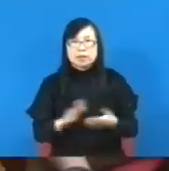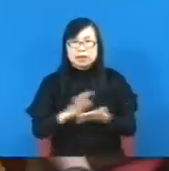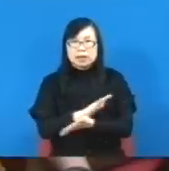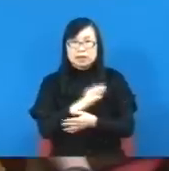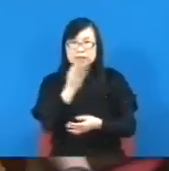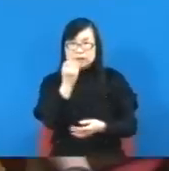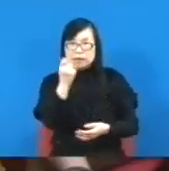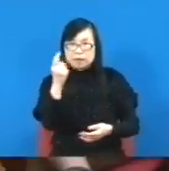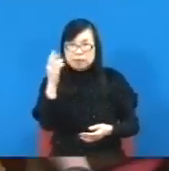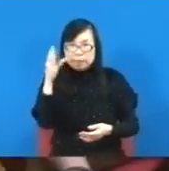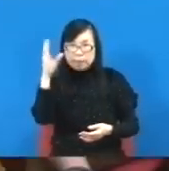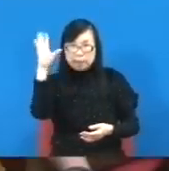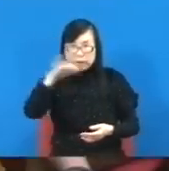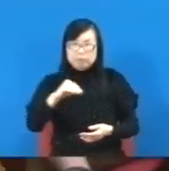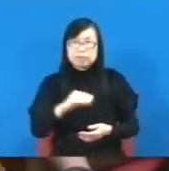30萬喎，哥，